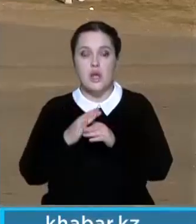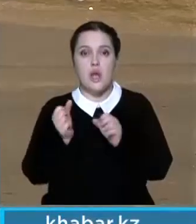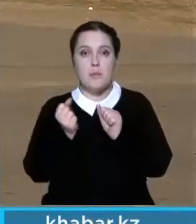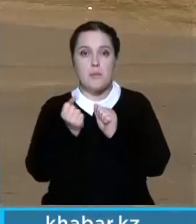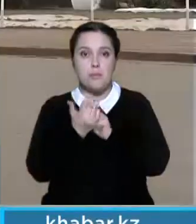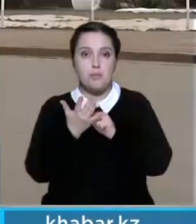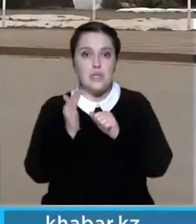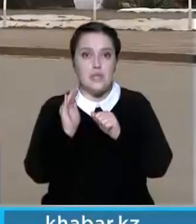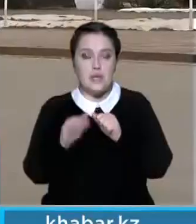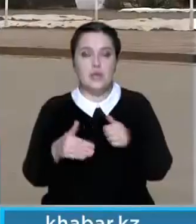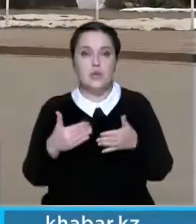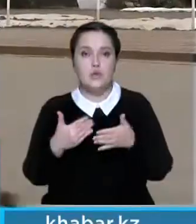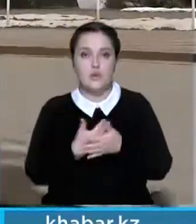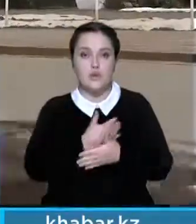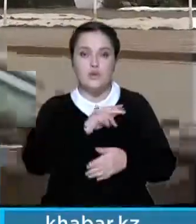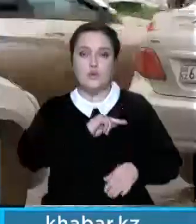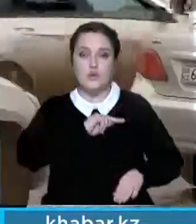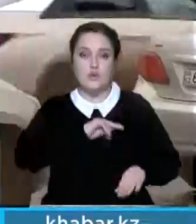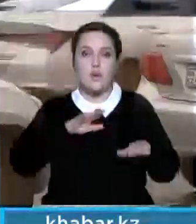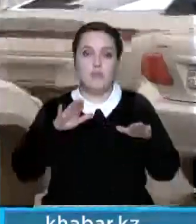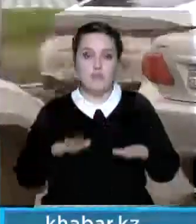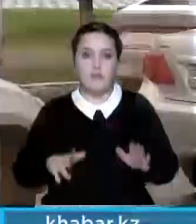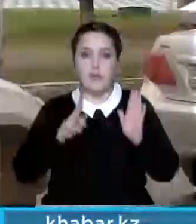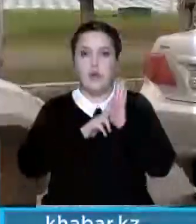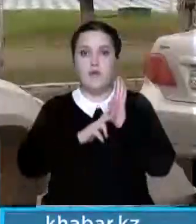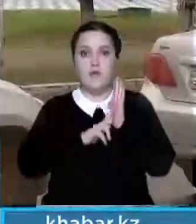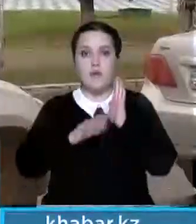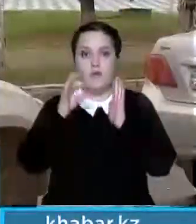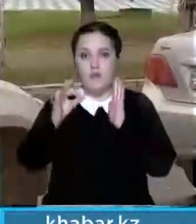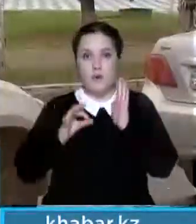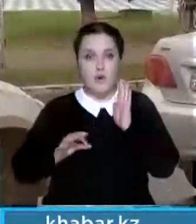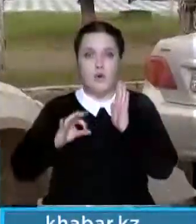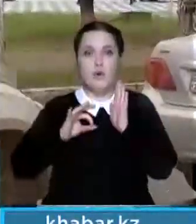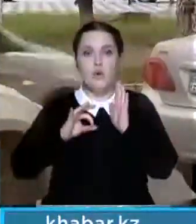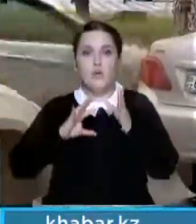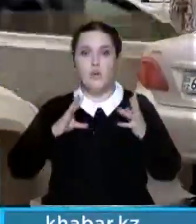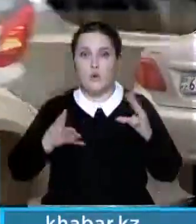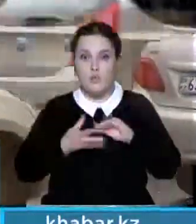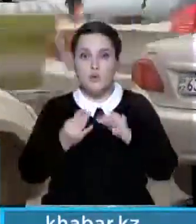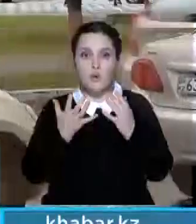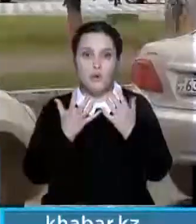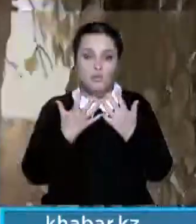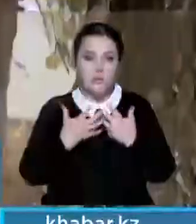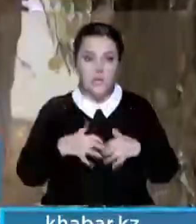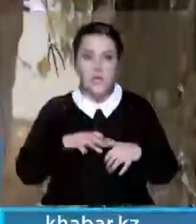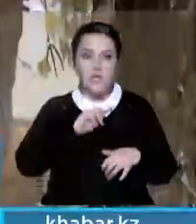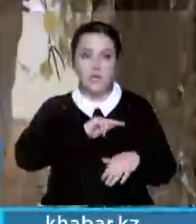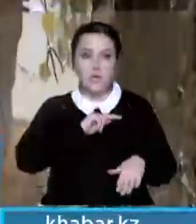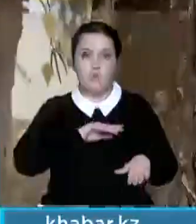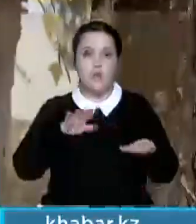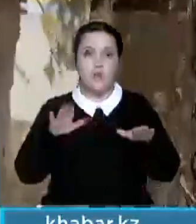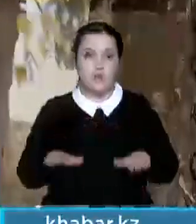Кроме того, создано около 15 тысяч новых рабочих мест. Стоит отметить, что 80% от общего